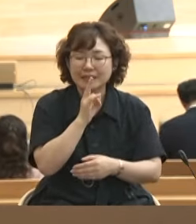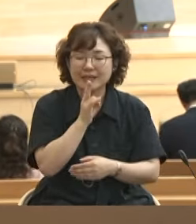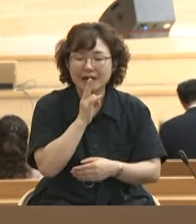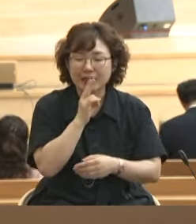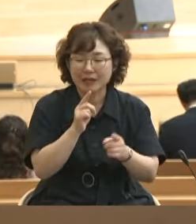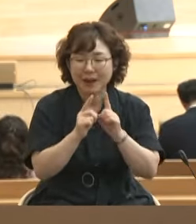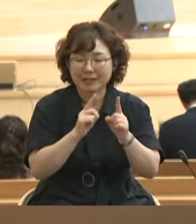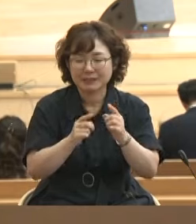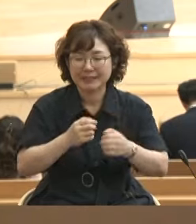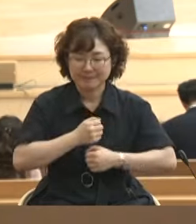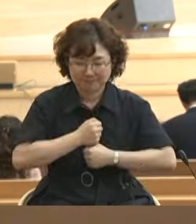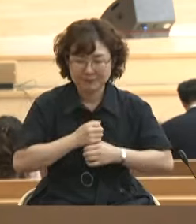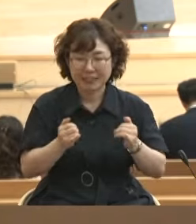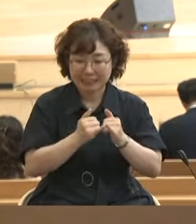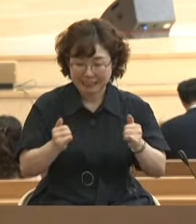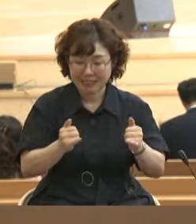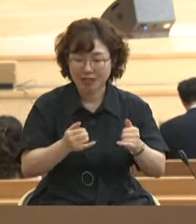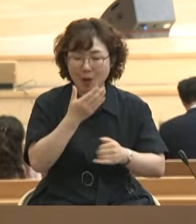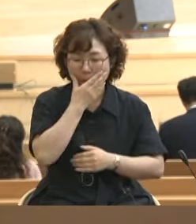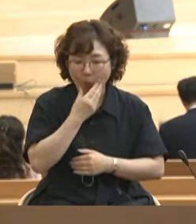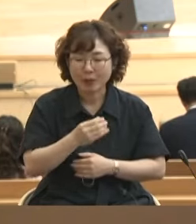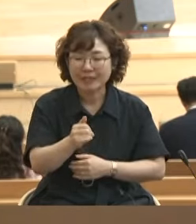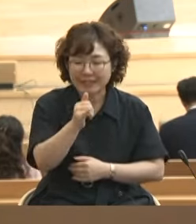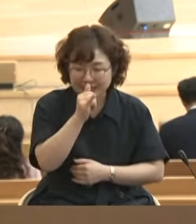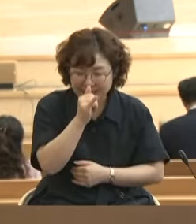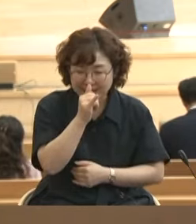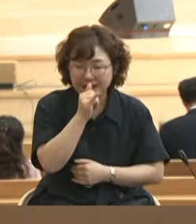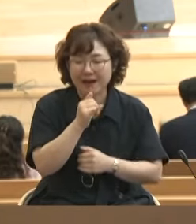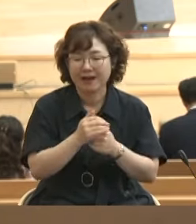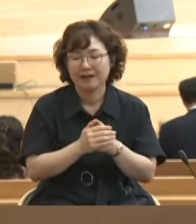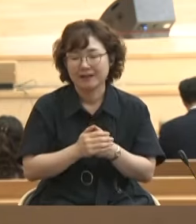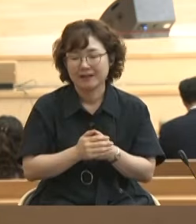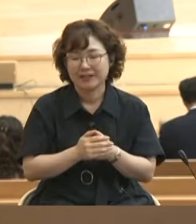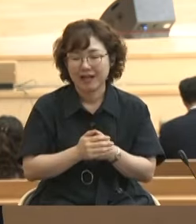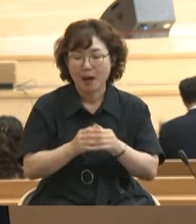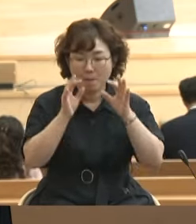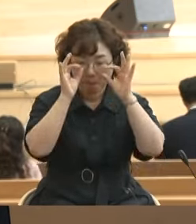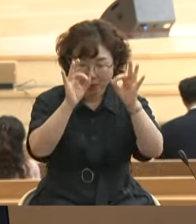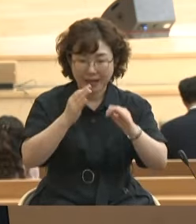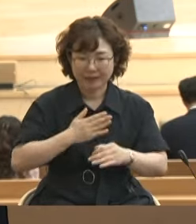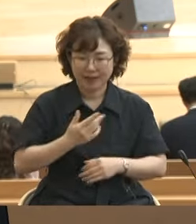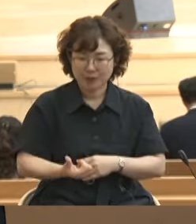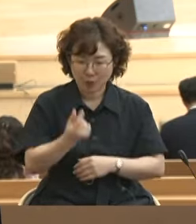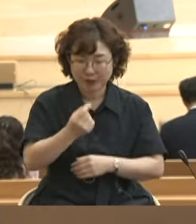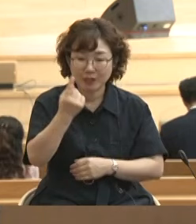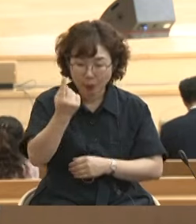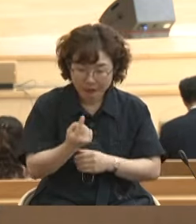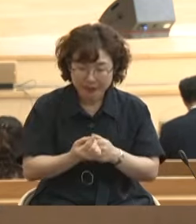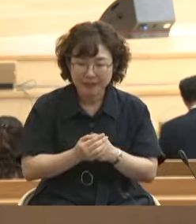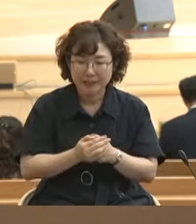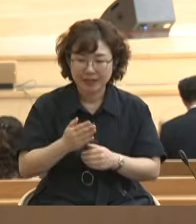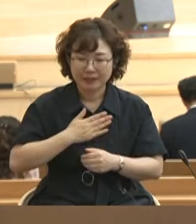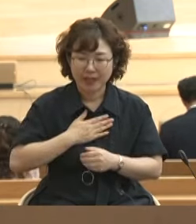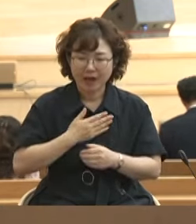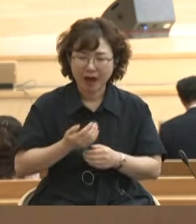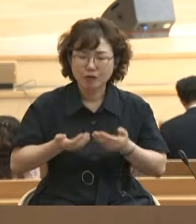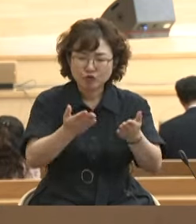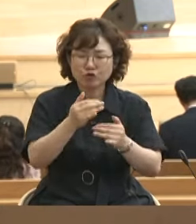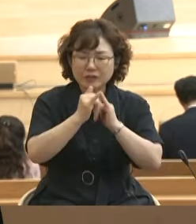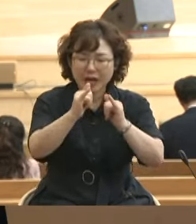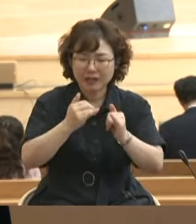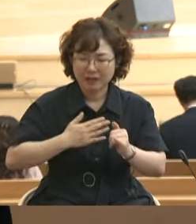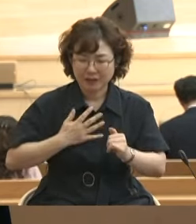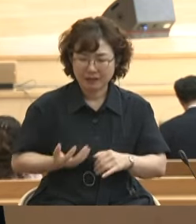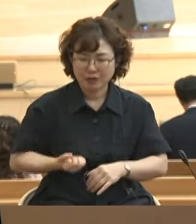예언의 말씀을 지키는 자는 복이 있으리라. 여러분 12절 제가 읽을게요. 보라 내가 속히 오리니 내가 줄 상이